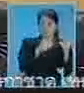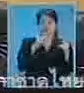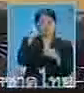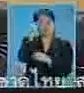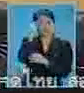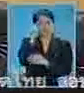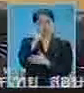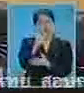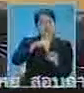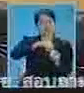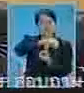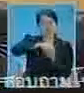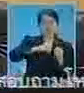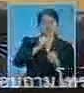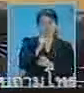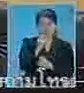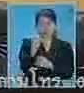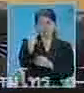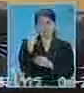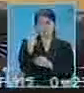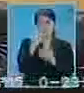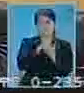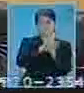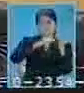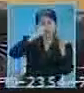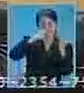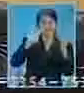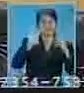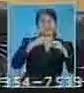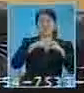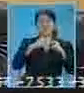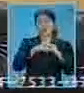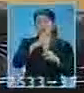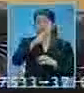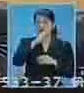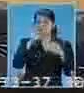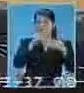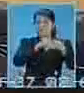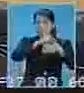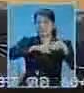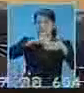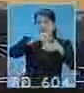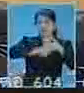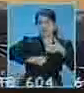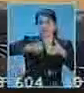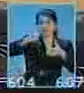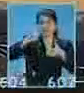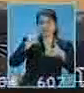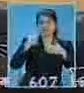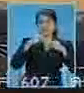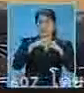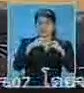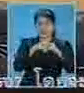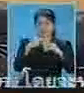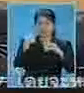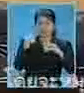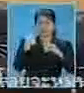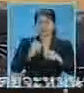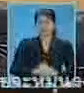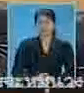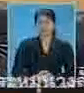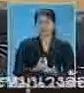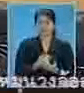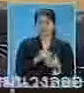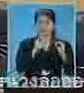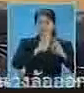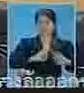ท่านประเทศชาติมีปัญหาแน่ถ้าสมมติท่านเกิดชนะเลือกตั้งขึ้นมาในไม่กี่อาทิตย์ที่กำลังจะถึงนี้ส่วนประเด็น